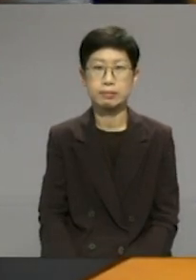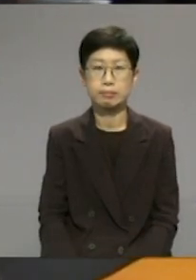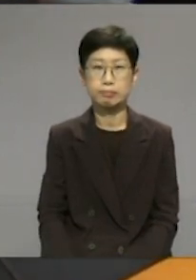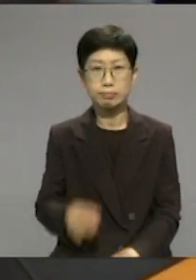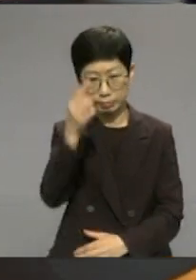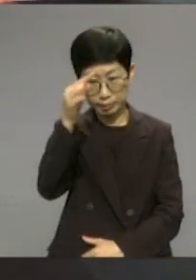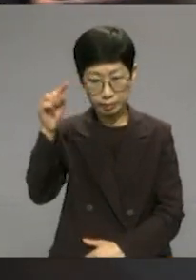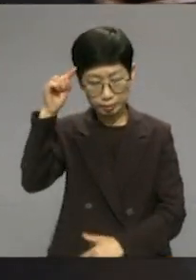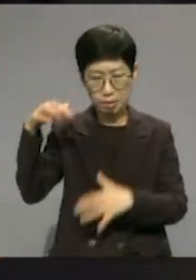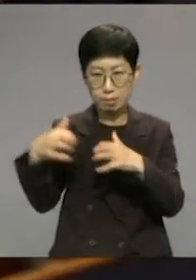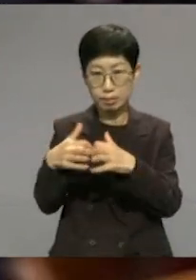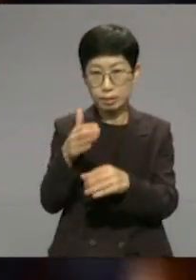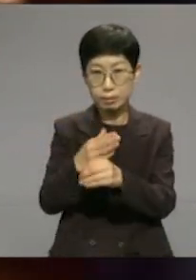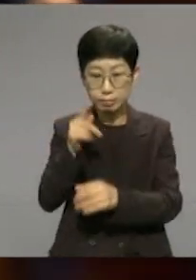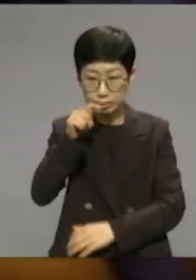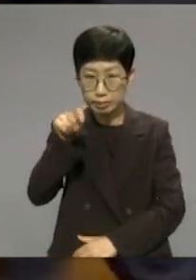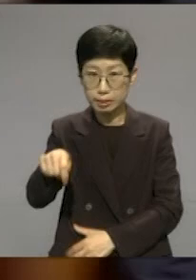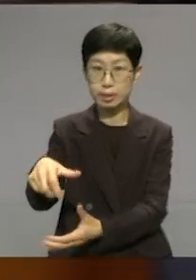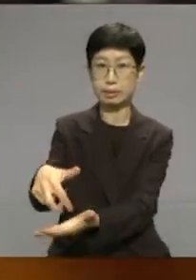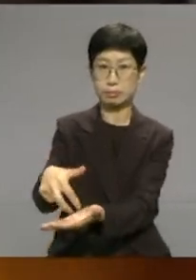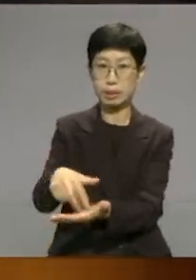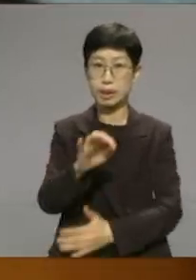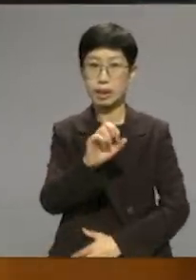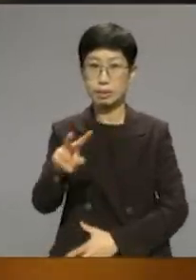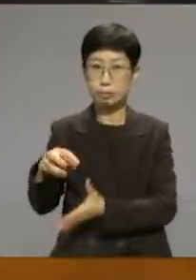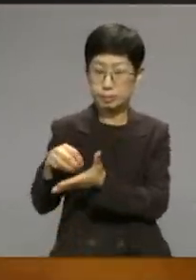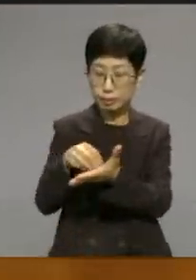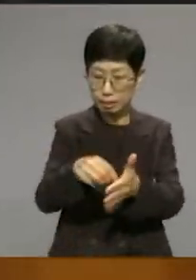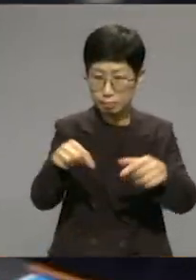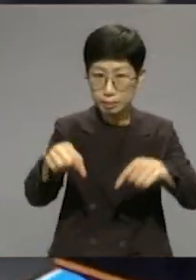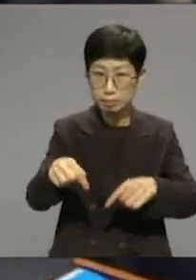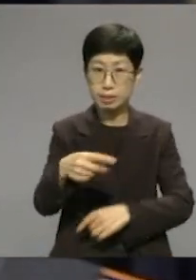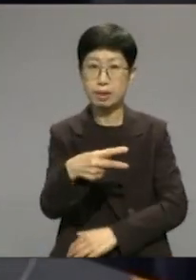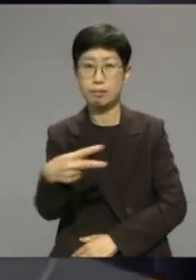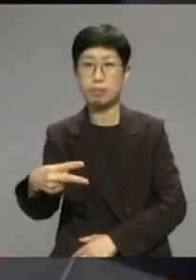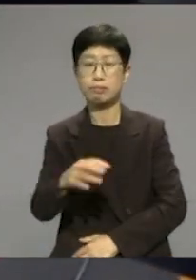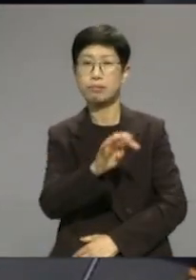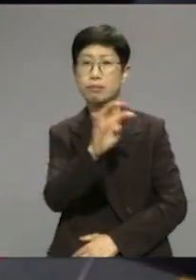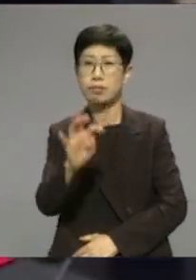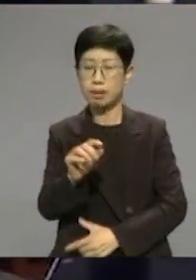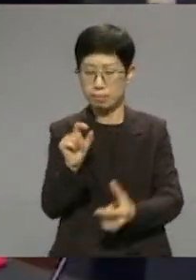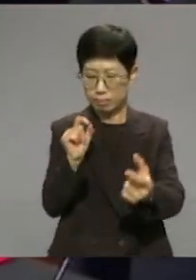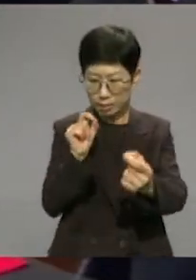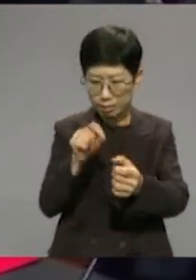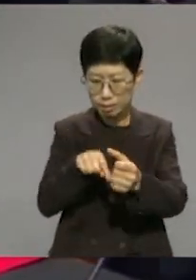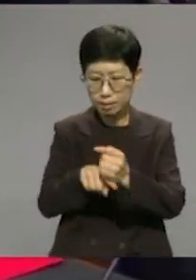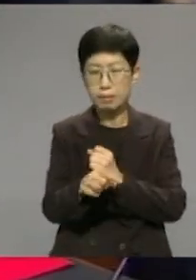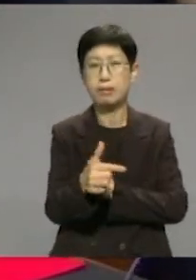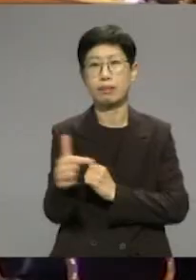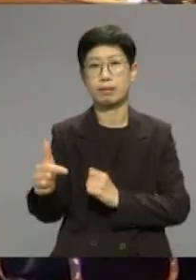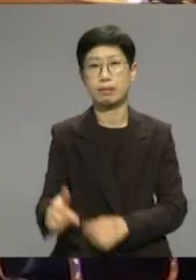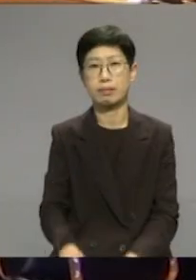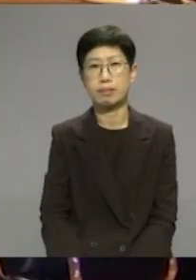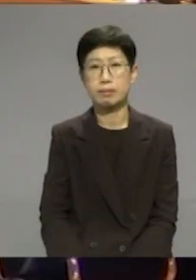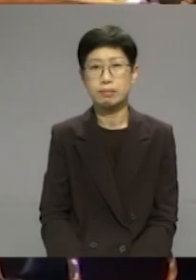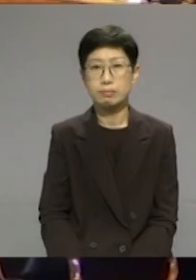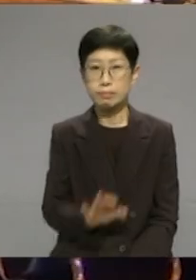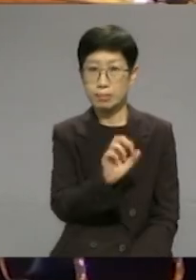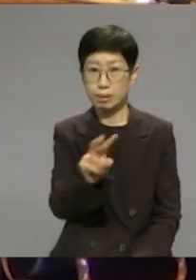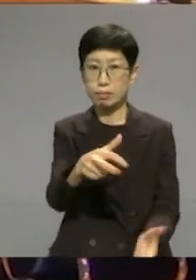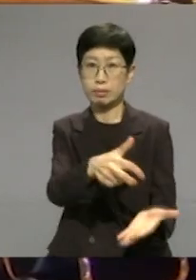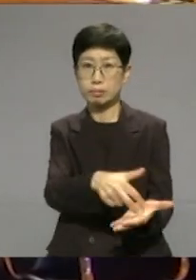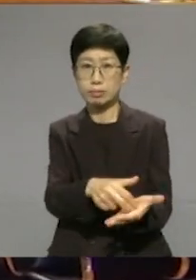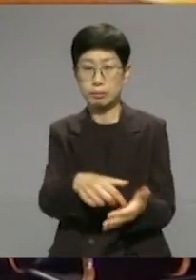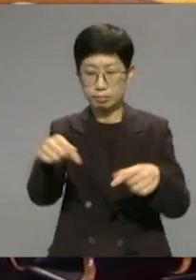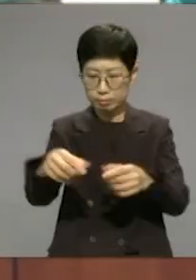러시아와 전쟁중인 우크라이나에 이유 가입 협상이 서방에 한걸음 다가가는 상징으로서 의미가 큽니다 이유시